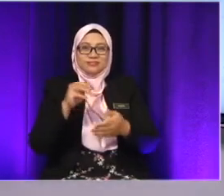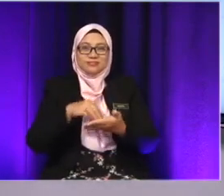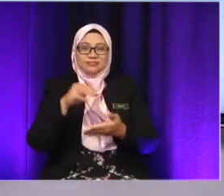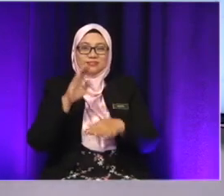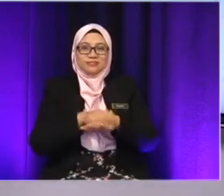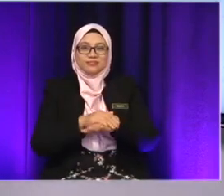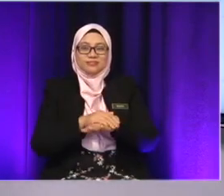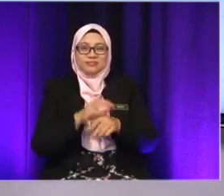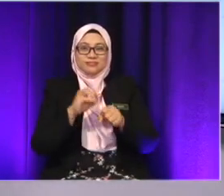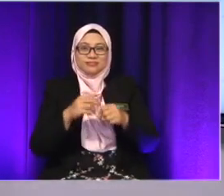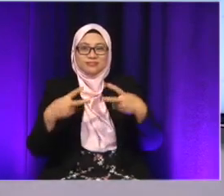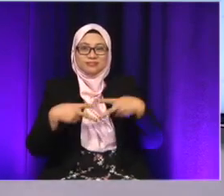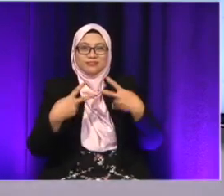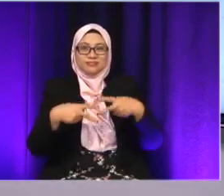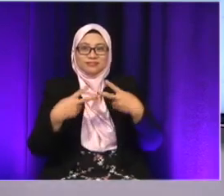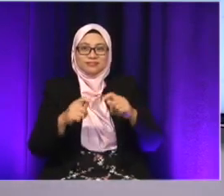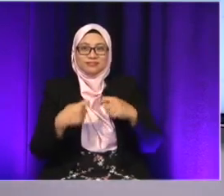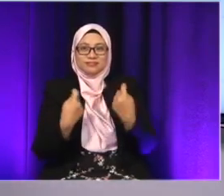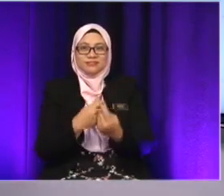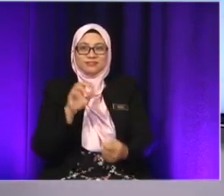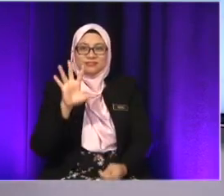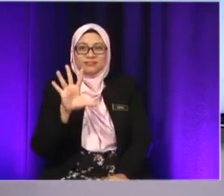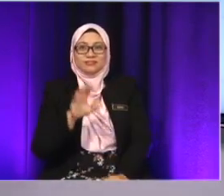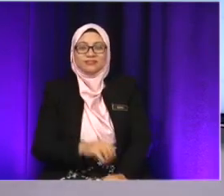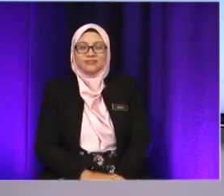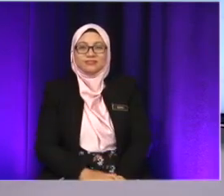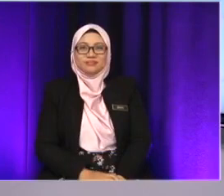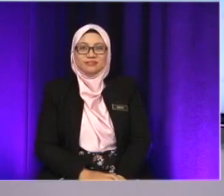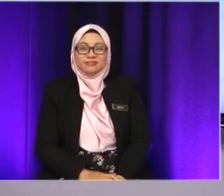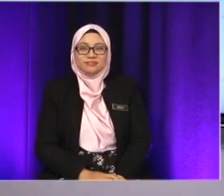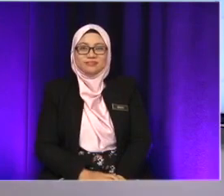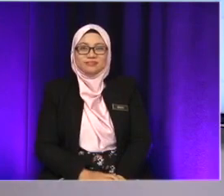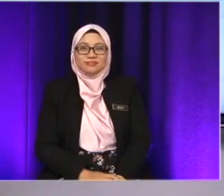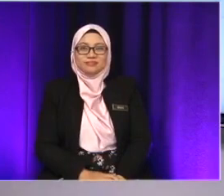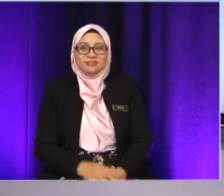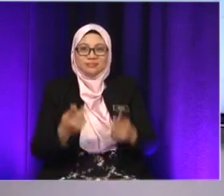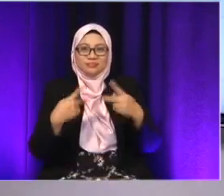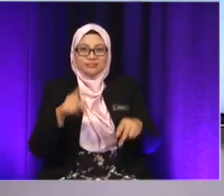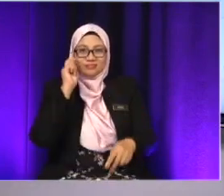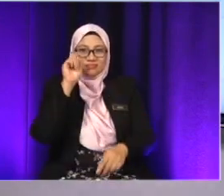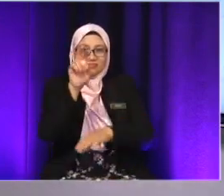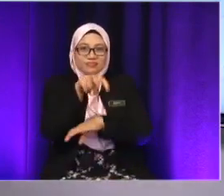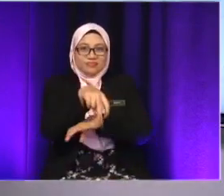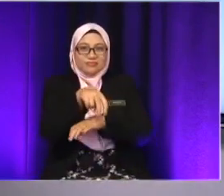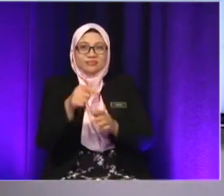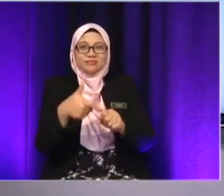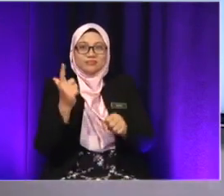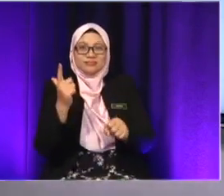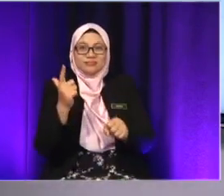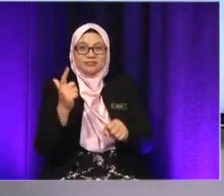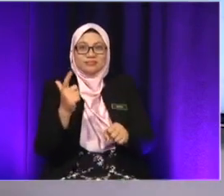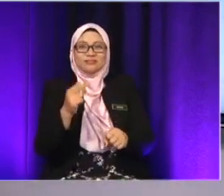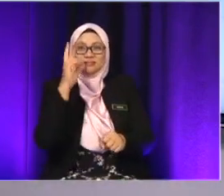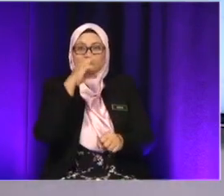pengajian kejuruteraan mekanikal tingkatan 5. Baik, para penonton sekalian, pernah tengok tak jengkau kat luar sana? Rupa-rupanya dalam